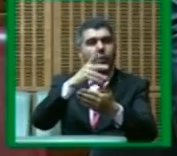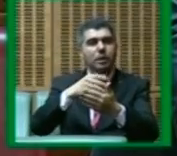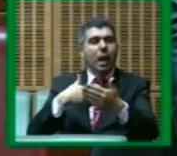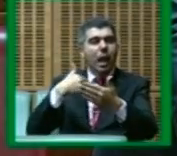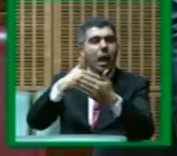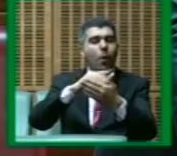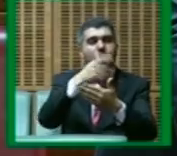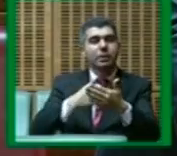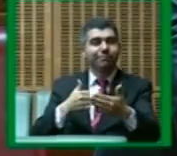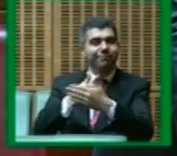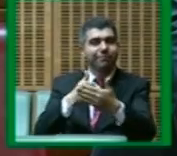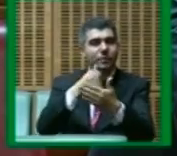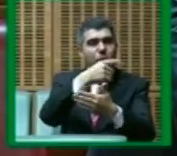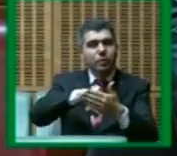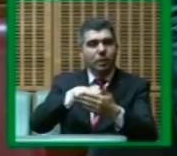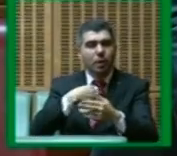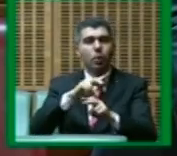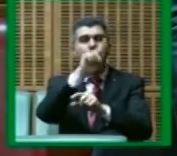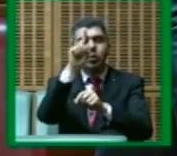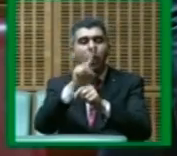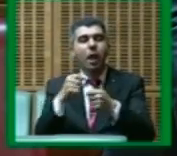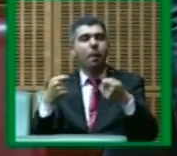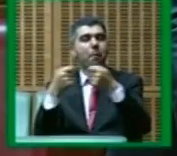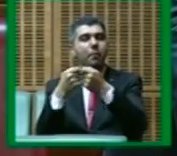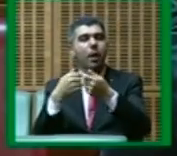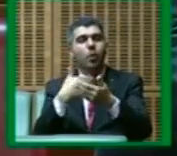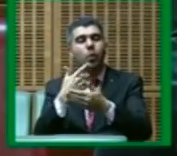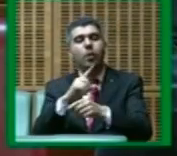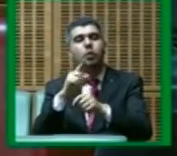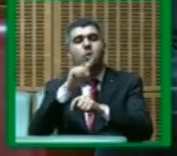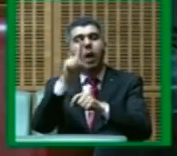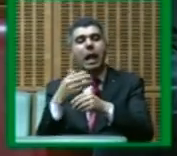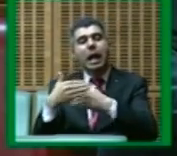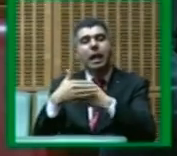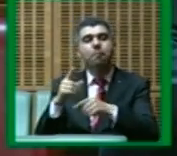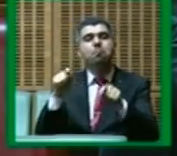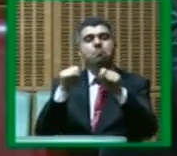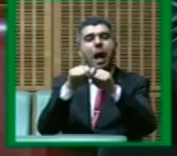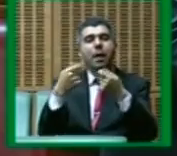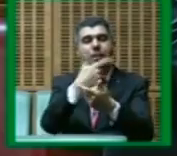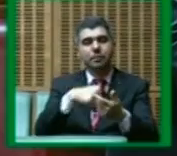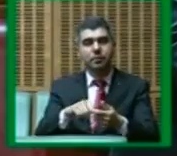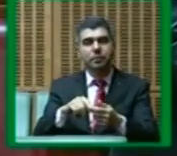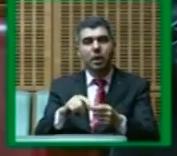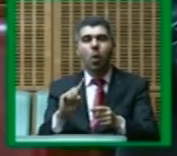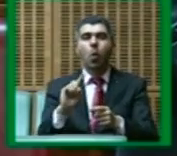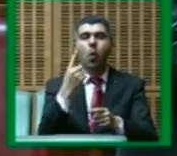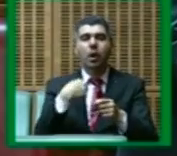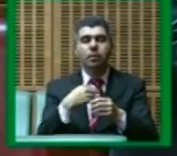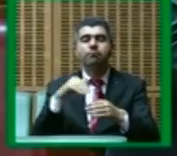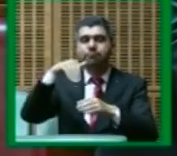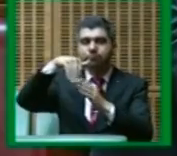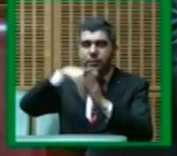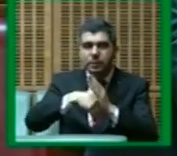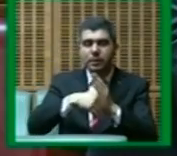نجاوب مباشرة من بعد على سؤال في هذا الاتجاه، وتنحققوا أفضل النتائج على الصعيد العالمي في التقليص من حوادث السير، لان عندنا